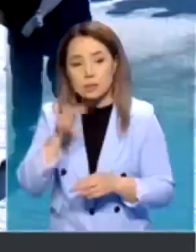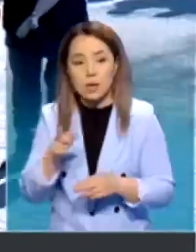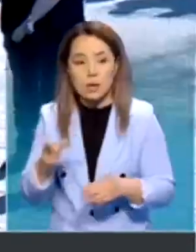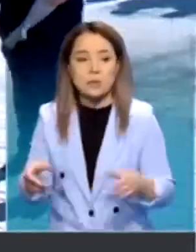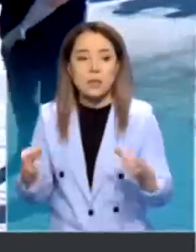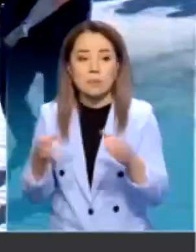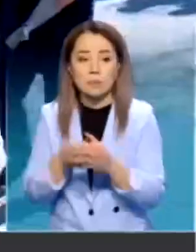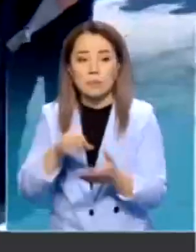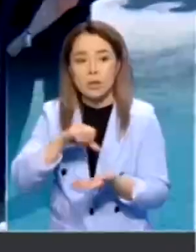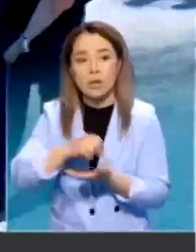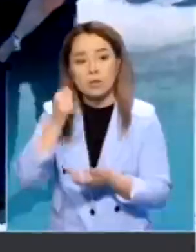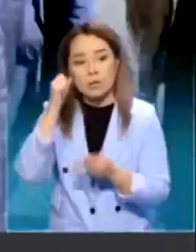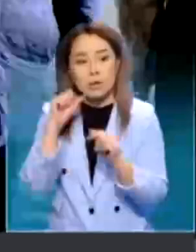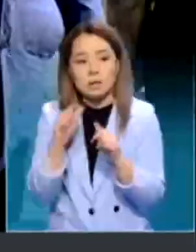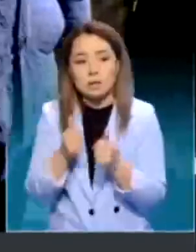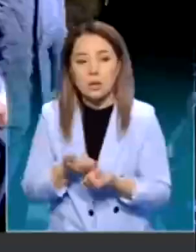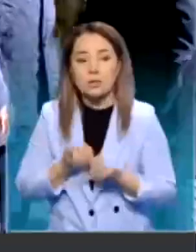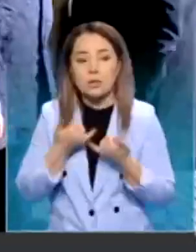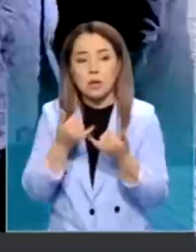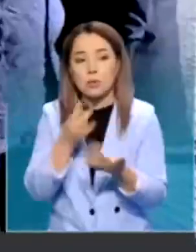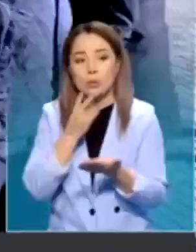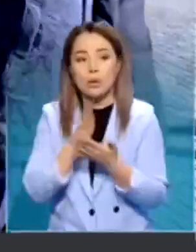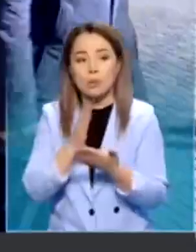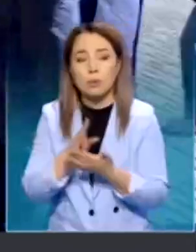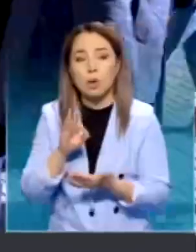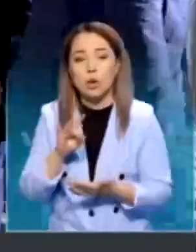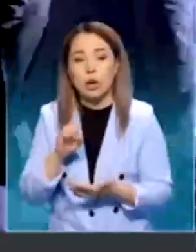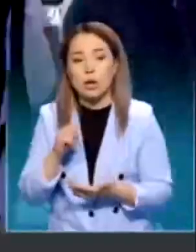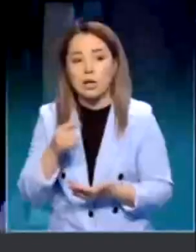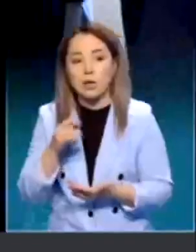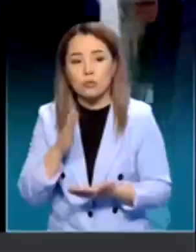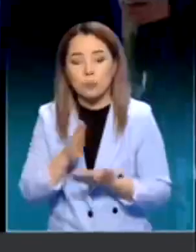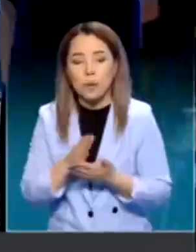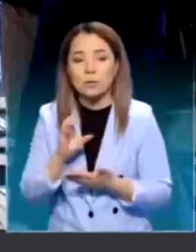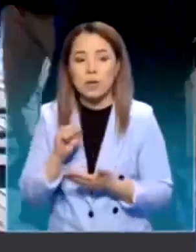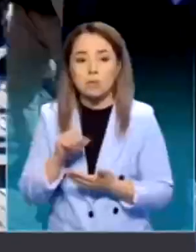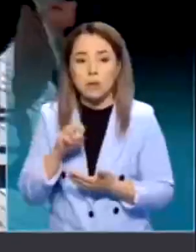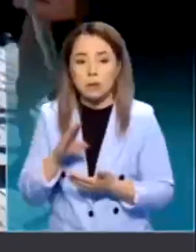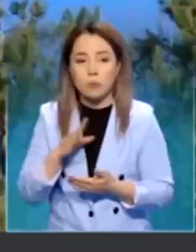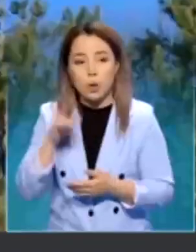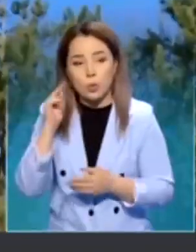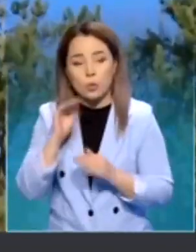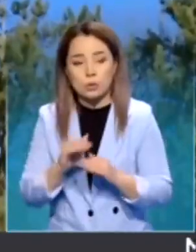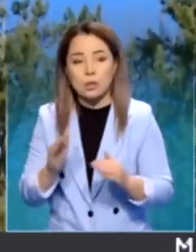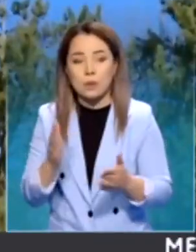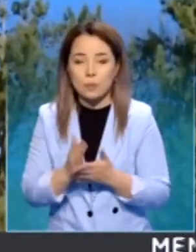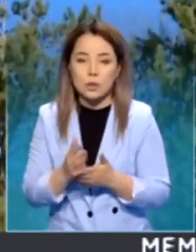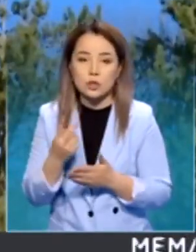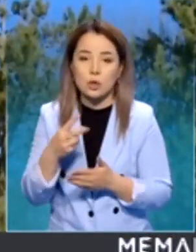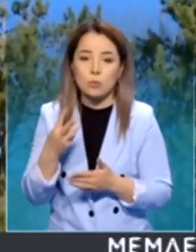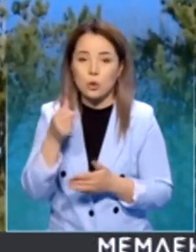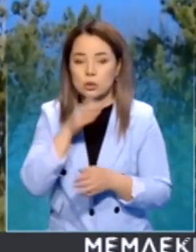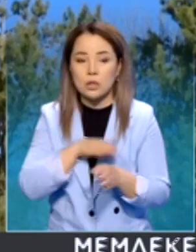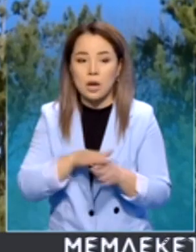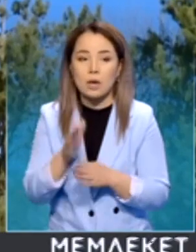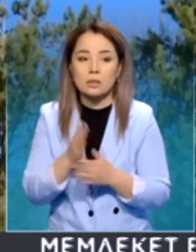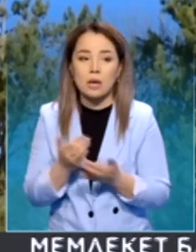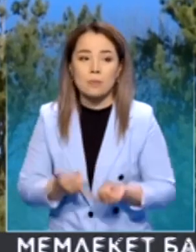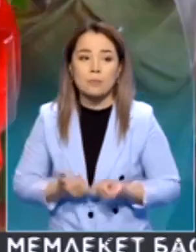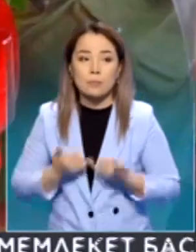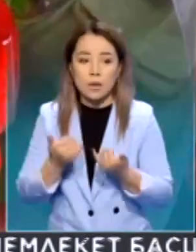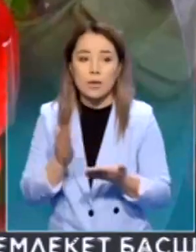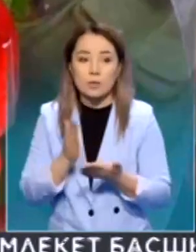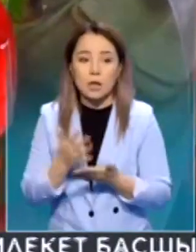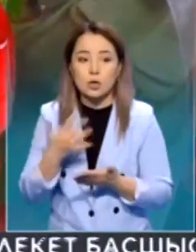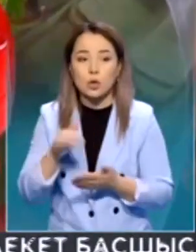қосып, заңғар тұлғаның ескерткішіне тағзым етті. Торайғыров университетінде Сәтбаев оқулары 23 жыл қатарынан өтіп келе жатыр. Осы